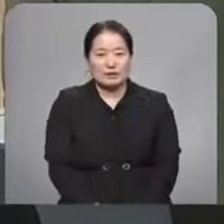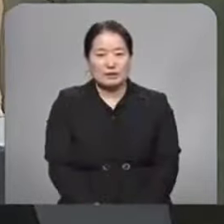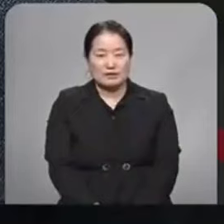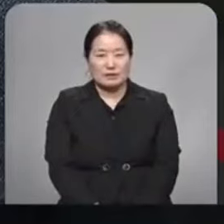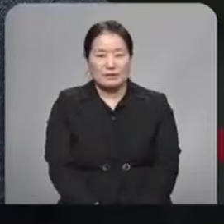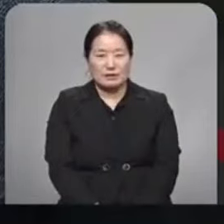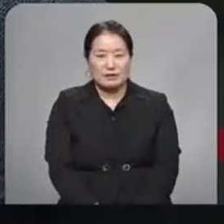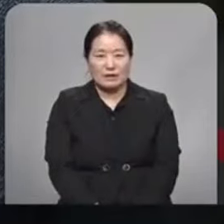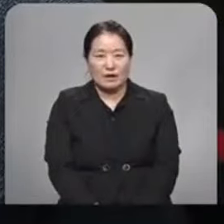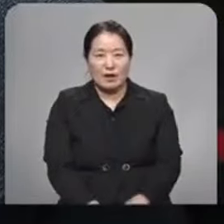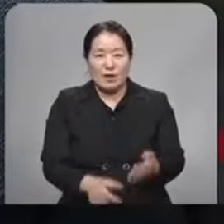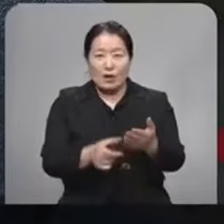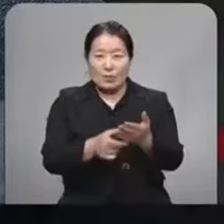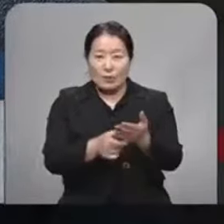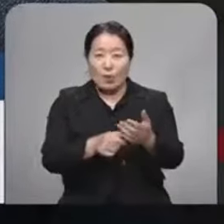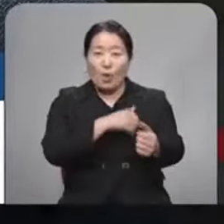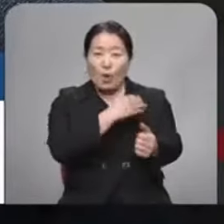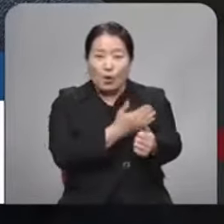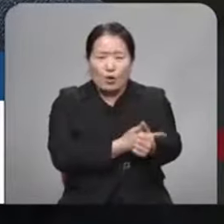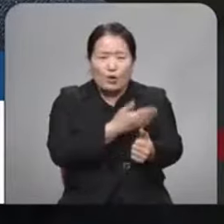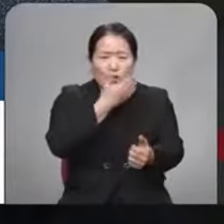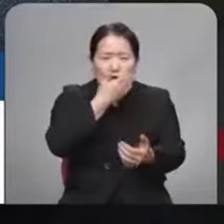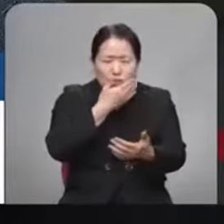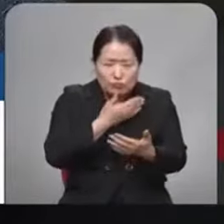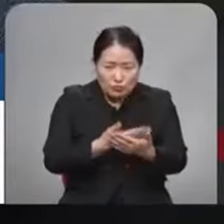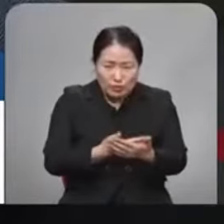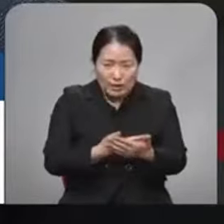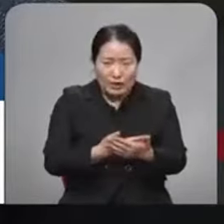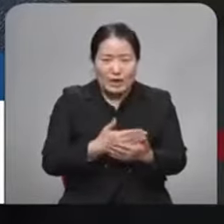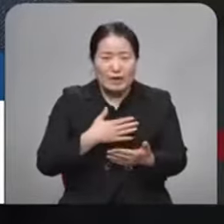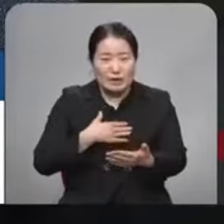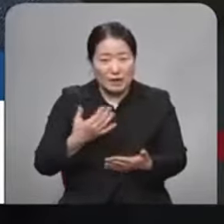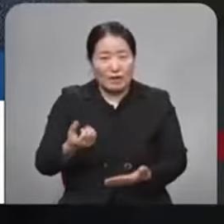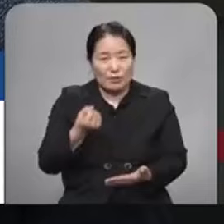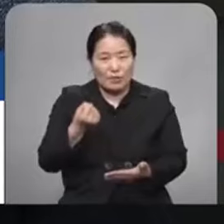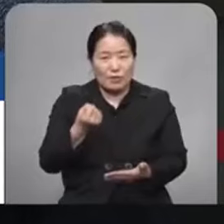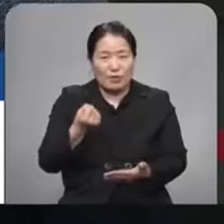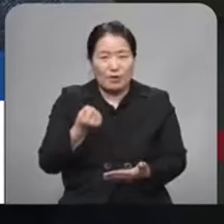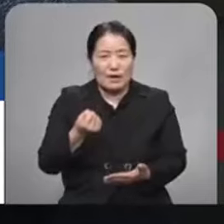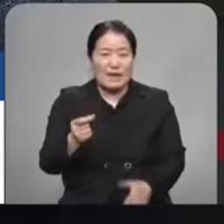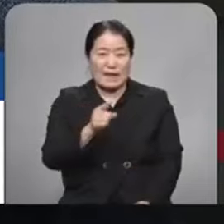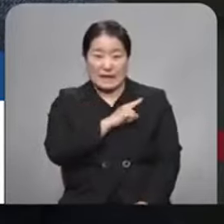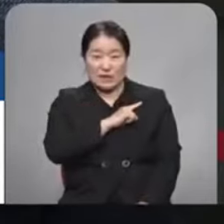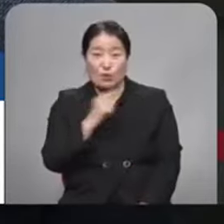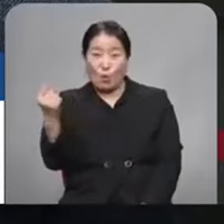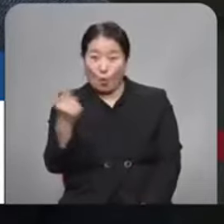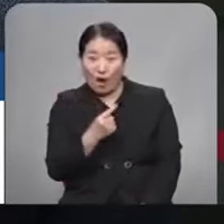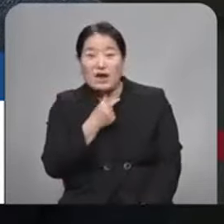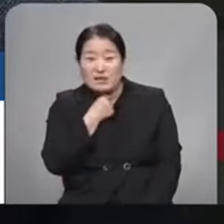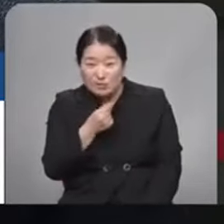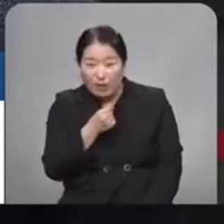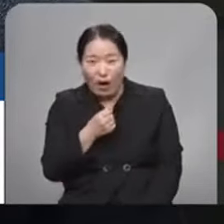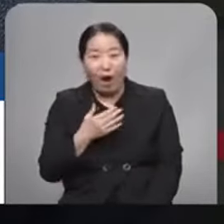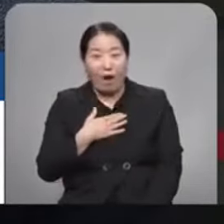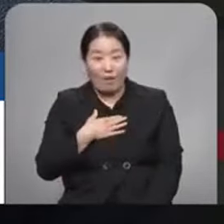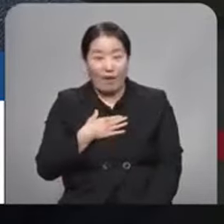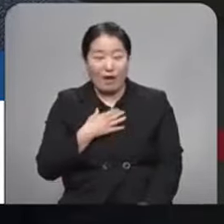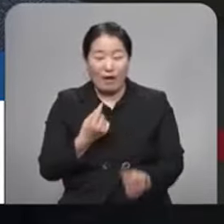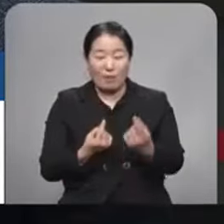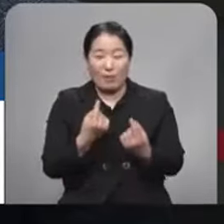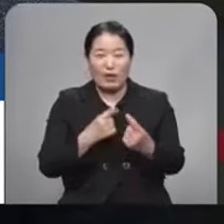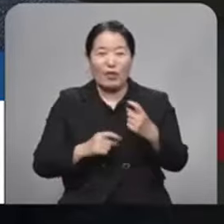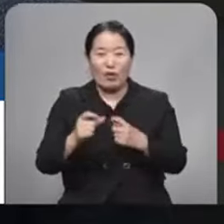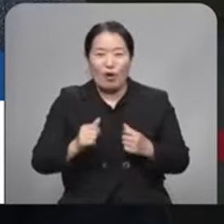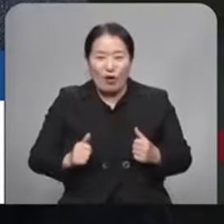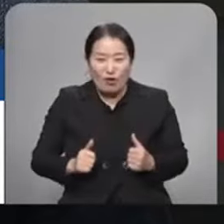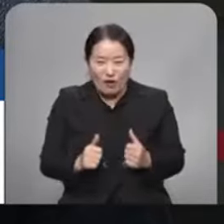한표가 참 중요하잖아요 국민의 이제 주인데 1등으로 한번 투표를 하고 싶었는데 아 저보다 더 부지런한 분들이